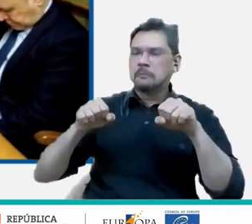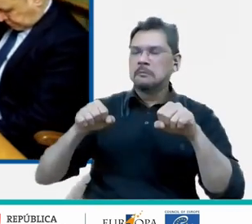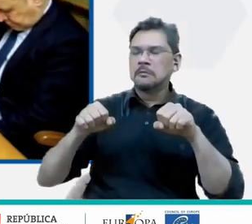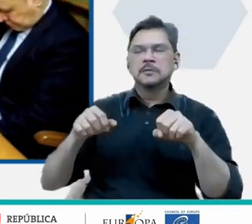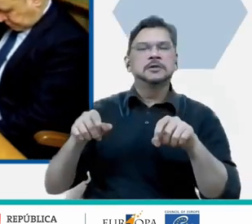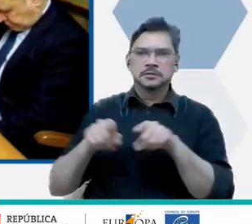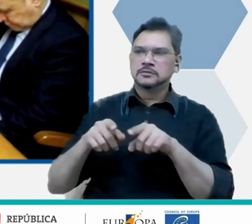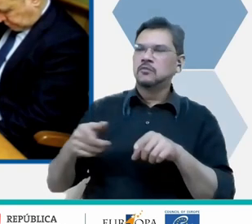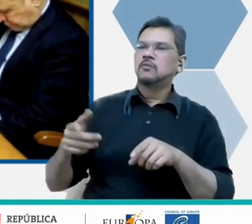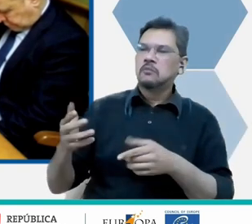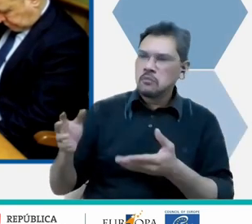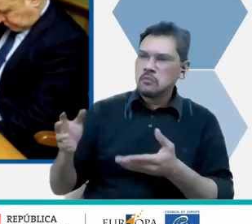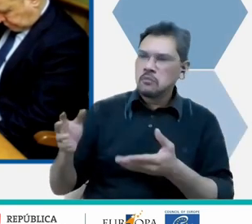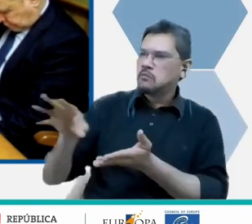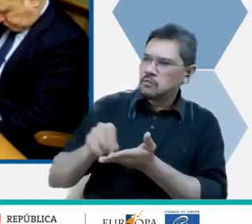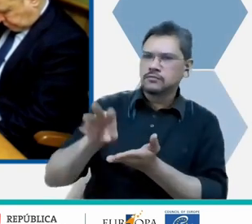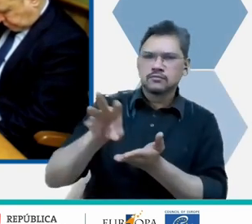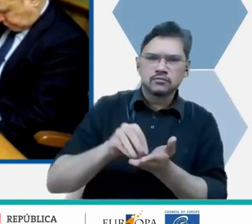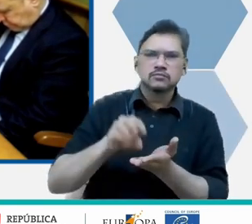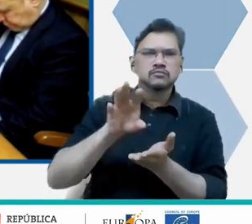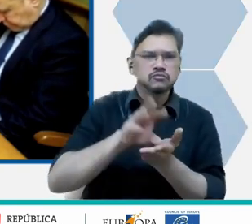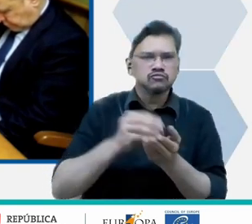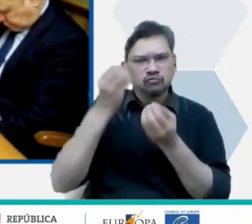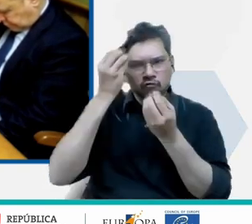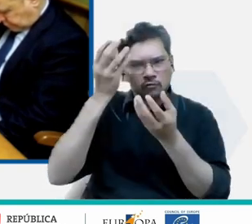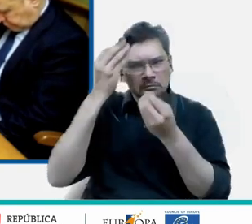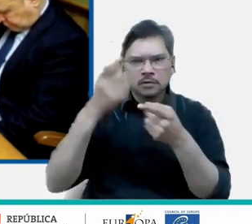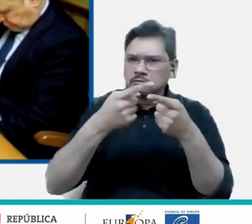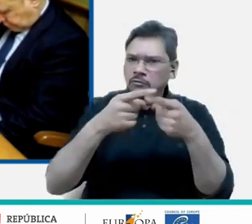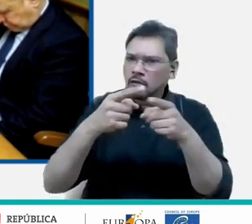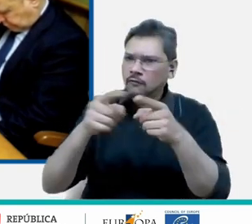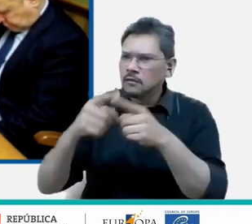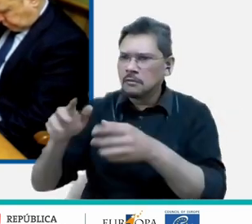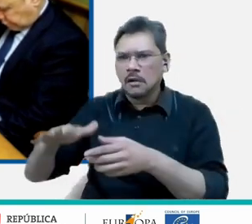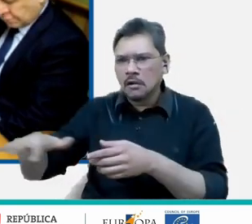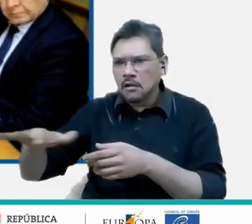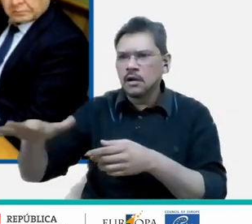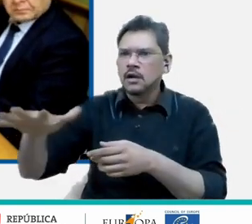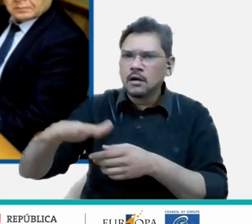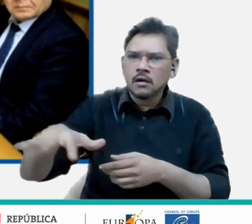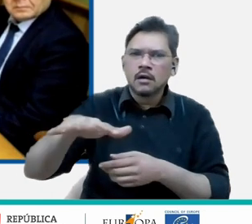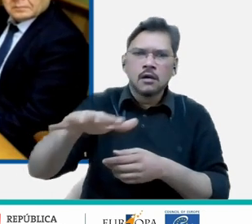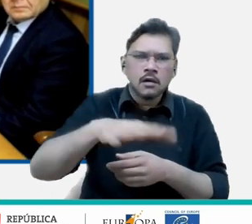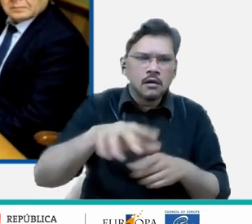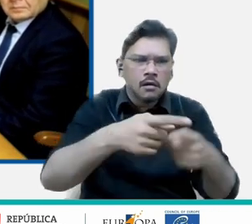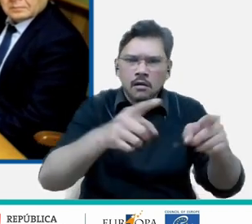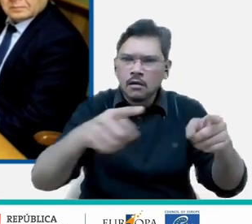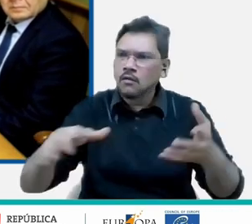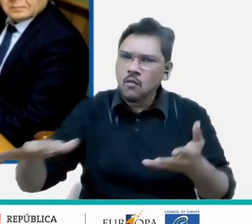какие-либо особенности и оценить все имеющиеся возможности и сферы, которые